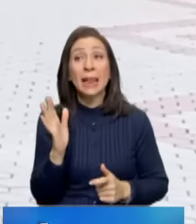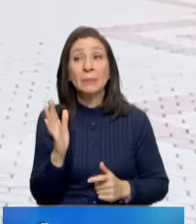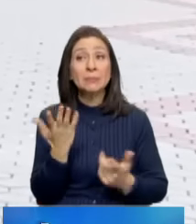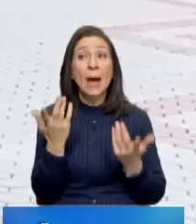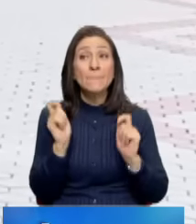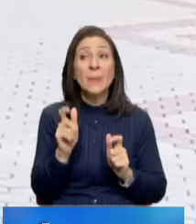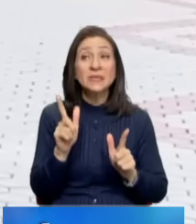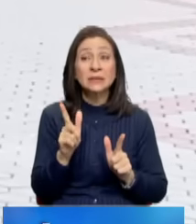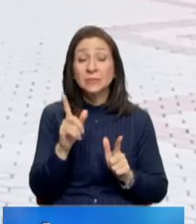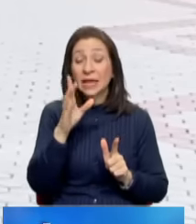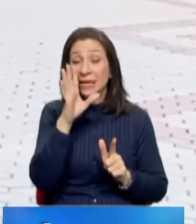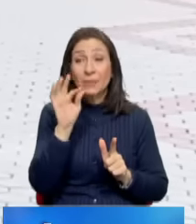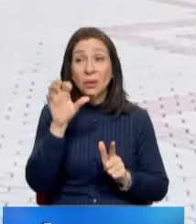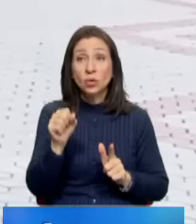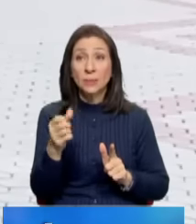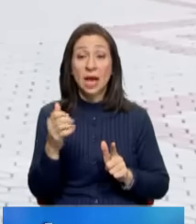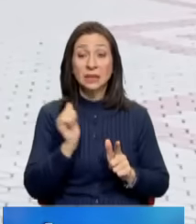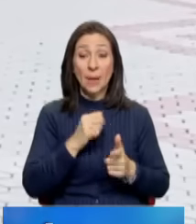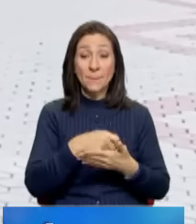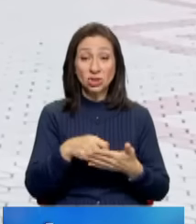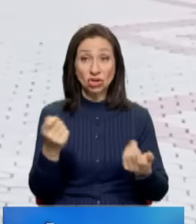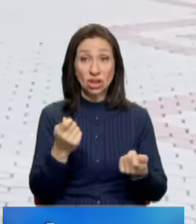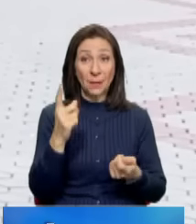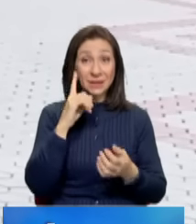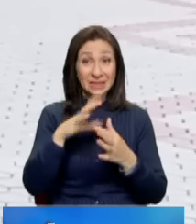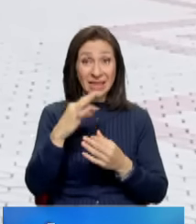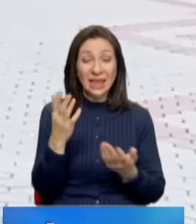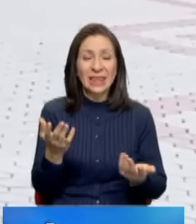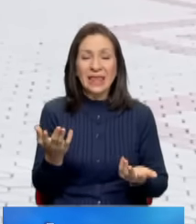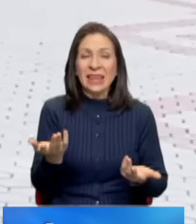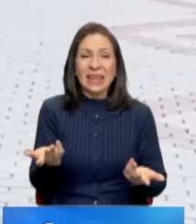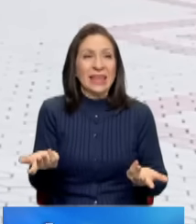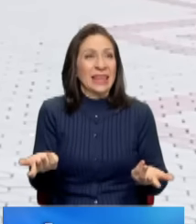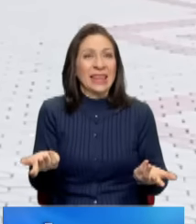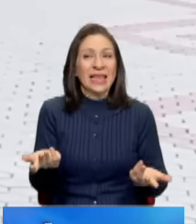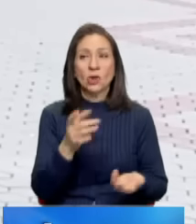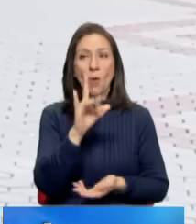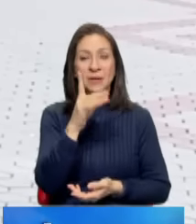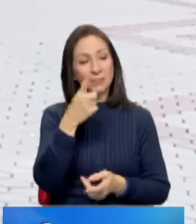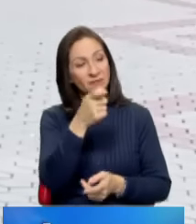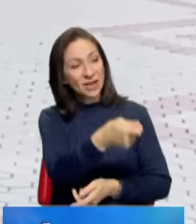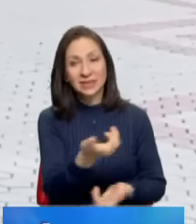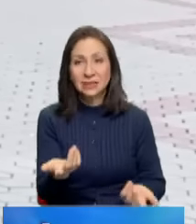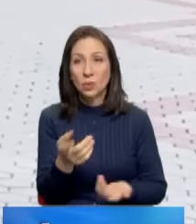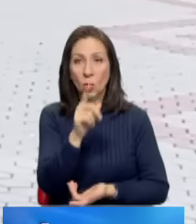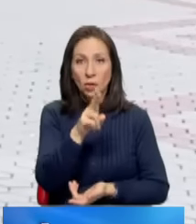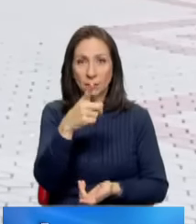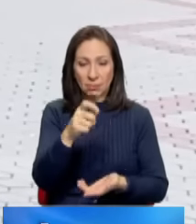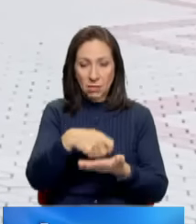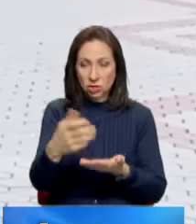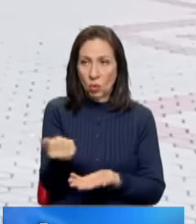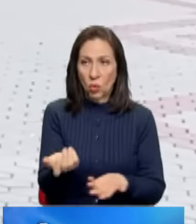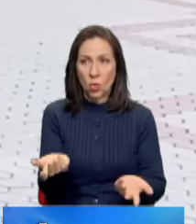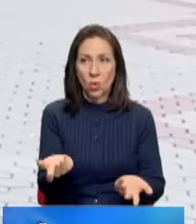ne yapabiliriz, kimden tutabiliriz? Asgari ücretle çalışan bir insan nasıl 15 bin lira verebilir? Zaten 17 bin